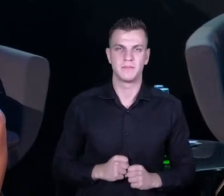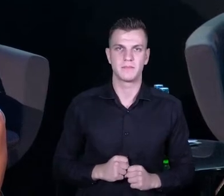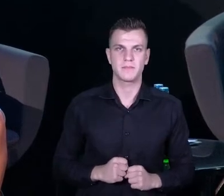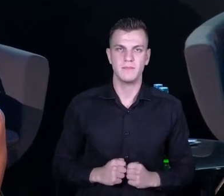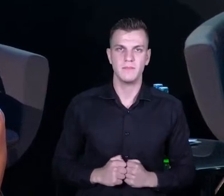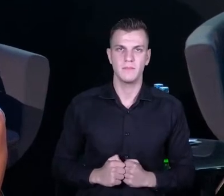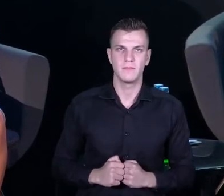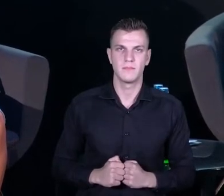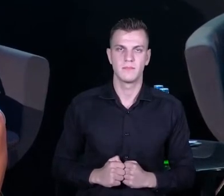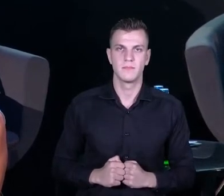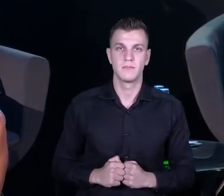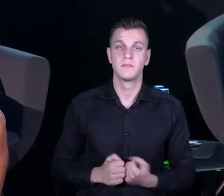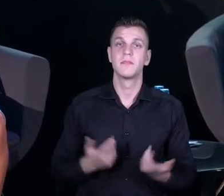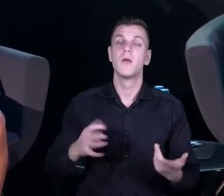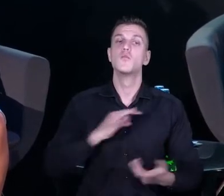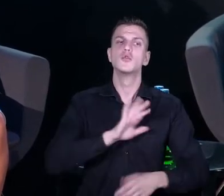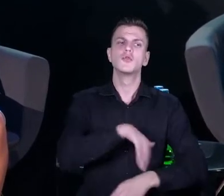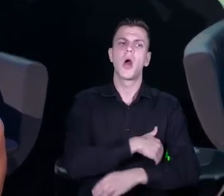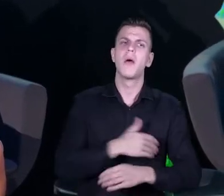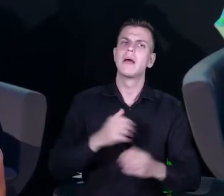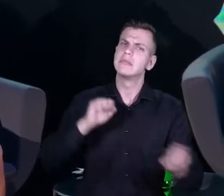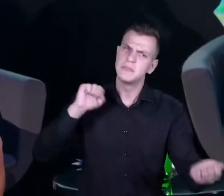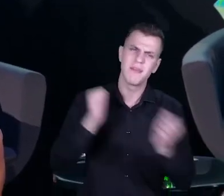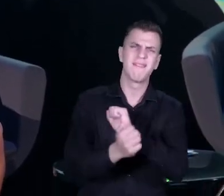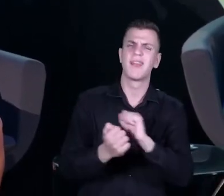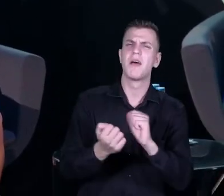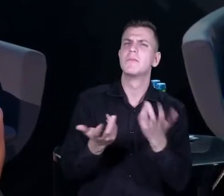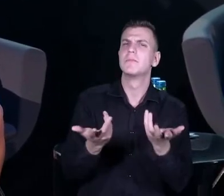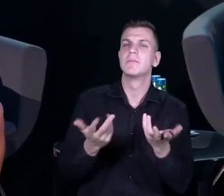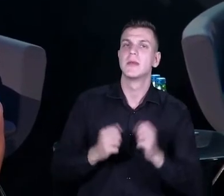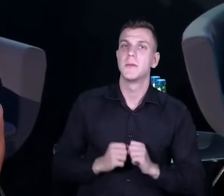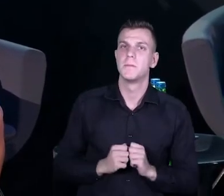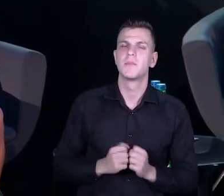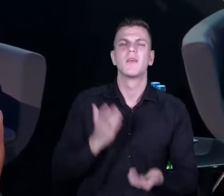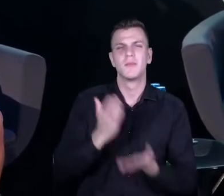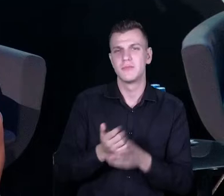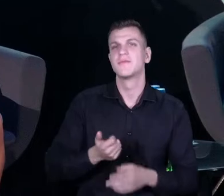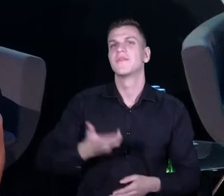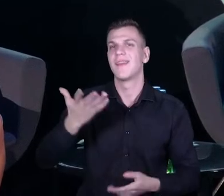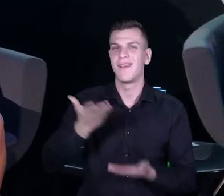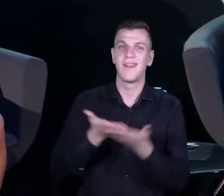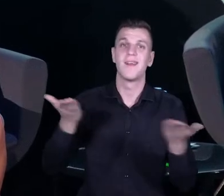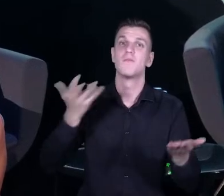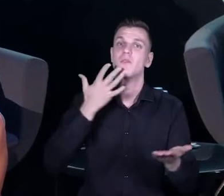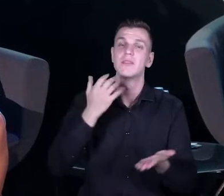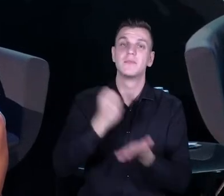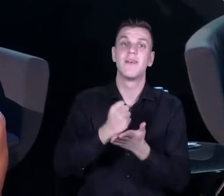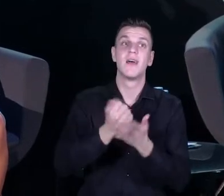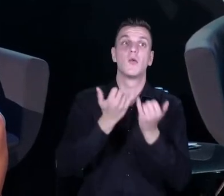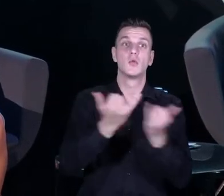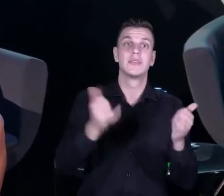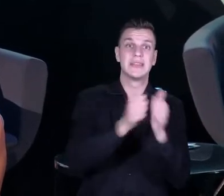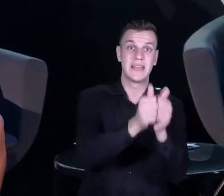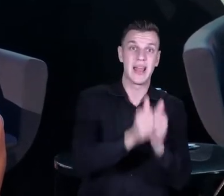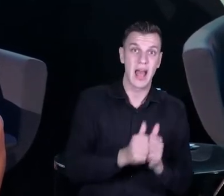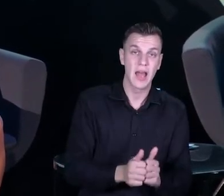która zaistniała w szkole w Rogolinie, no to są wielokrotnie przywoływane tutaj właśnie zadania interdyscyplinarne.